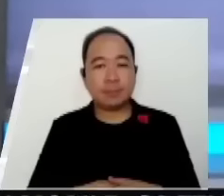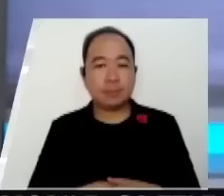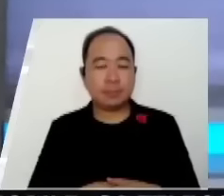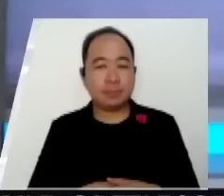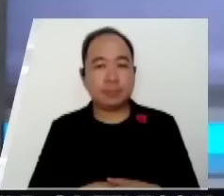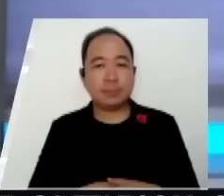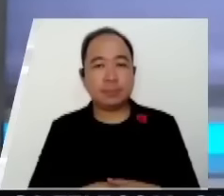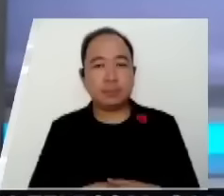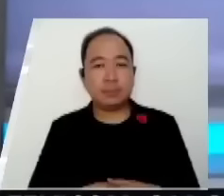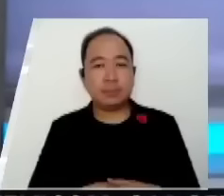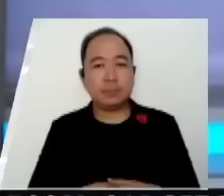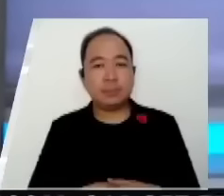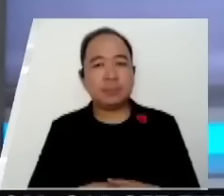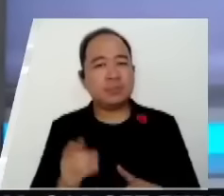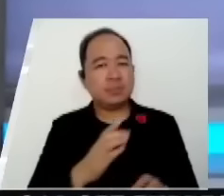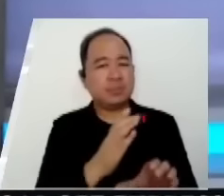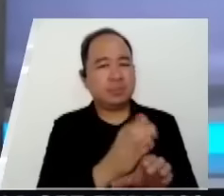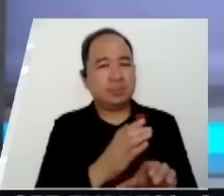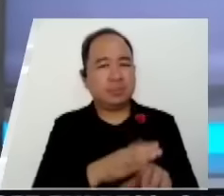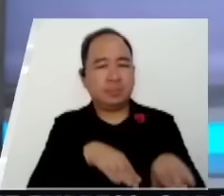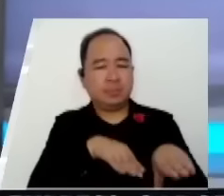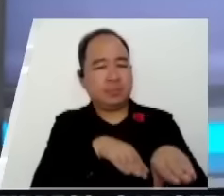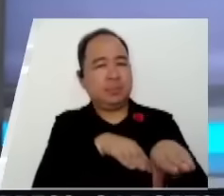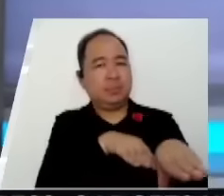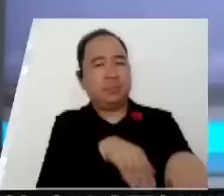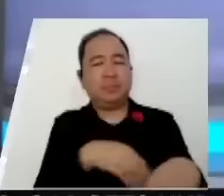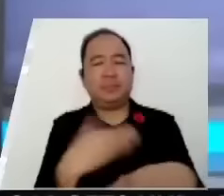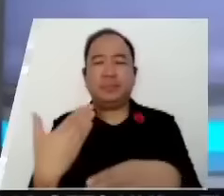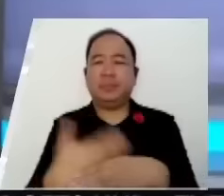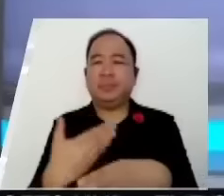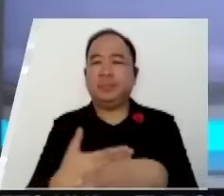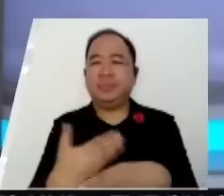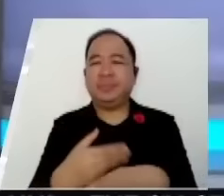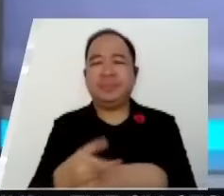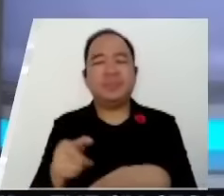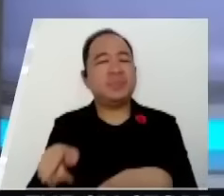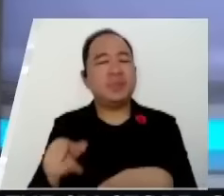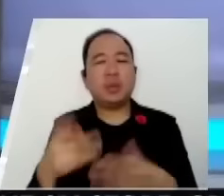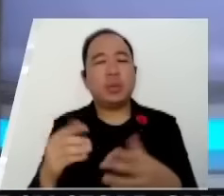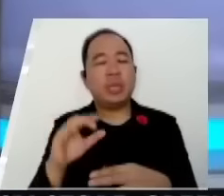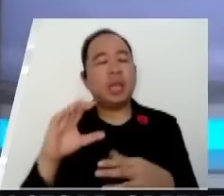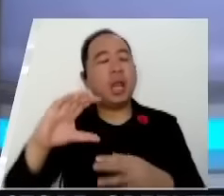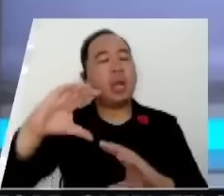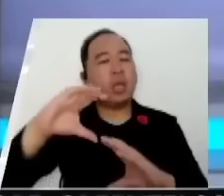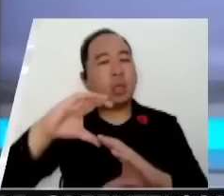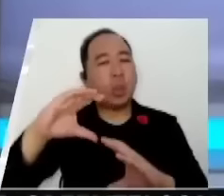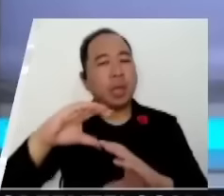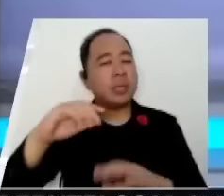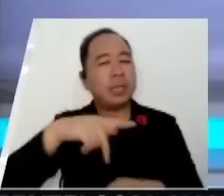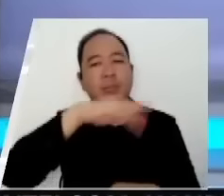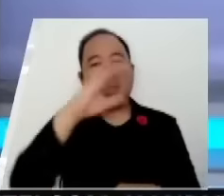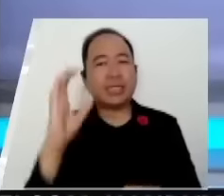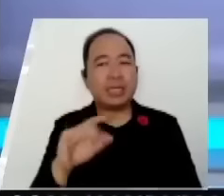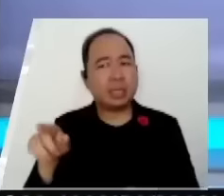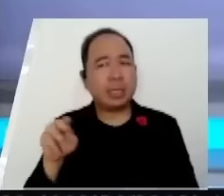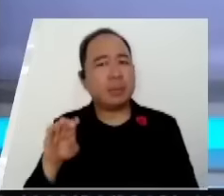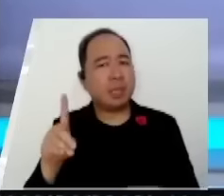sagabal lamang sasakyan sa bangketa at kalsada ng Caloocan at Pasay ang pinuntirya ng MMDA. Hindi umubra kahit anong dahilan ng mga